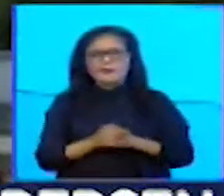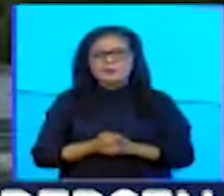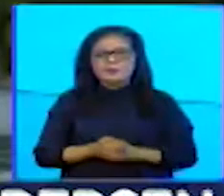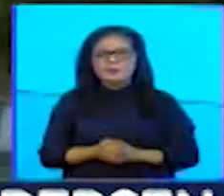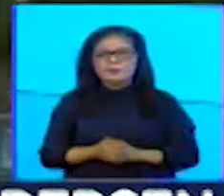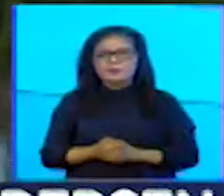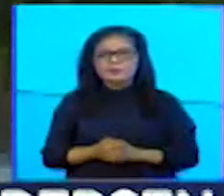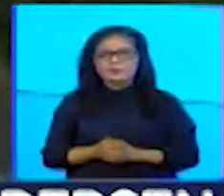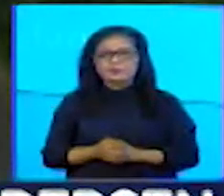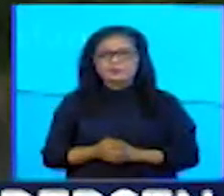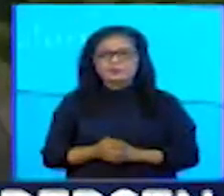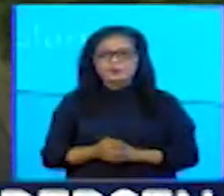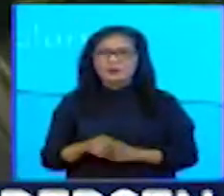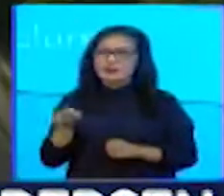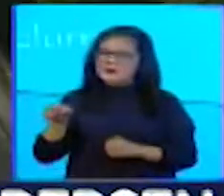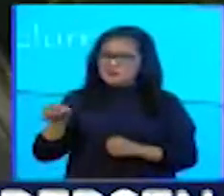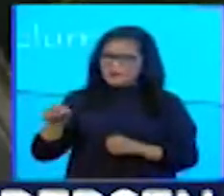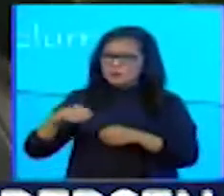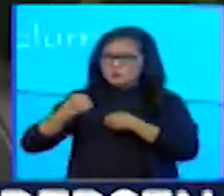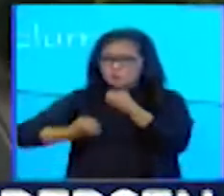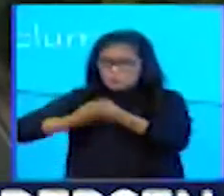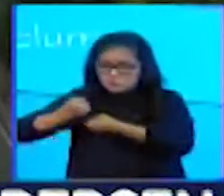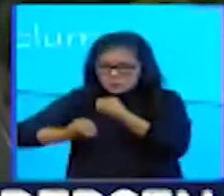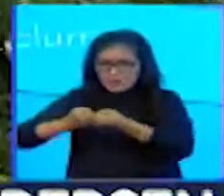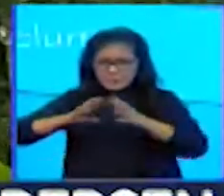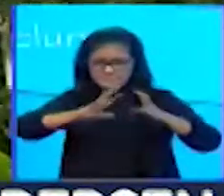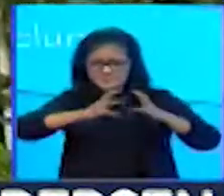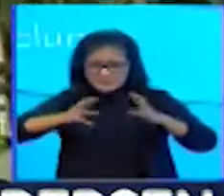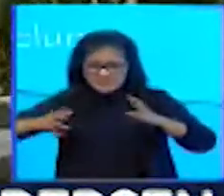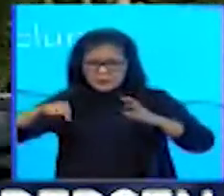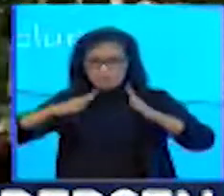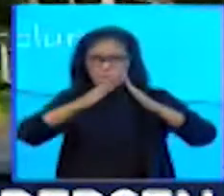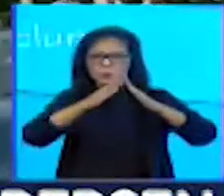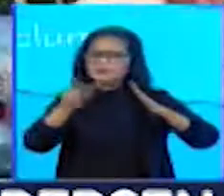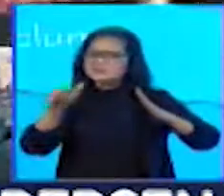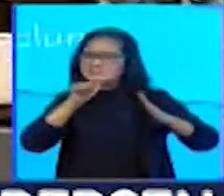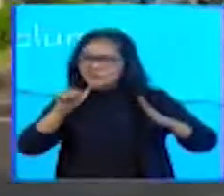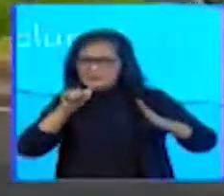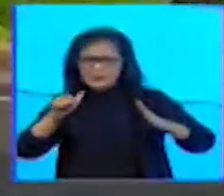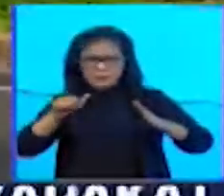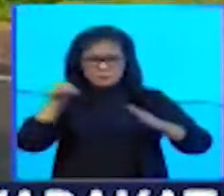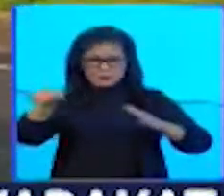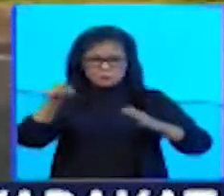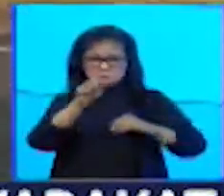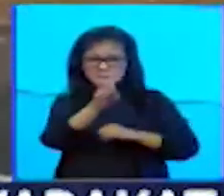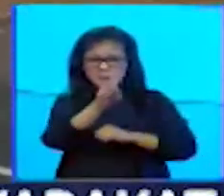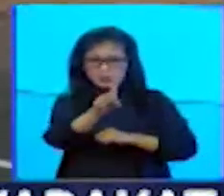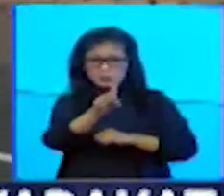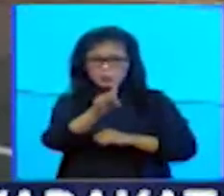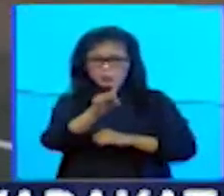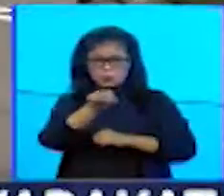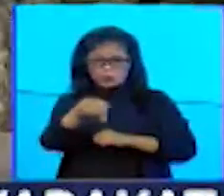ini menjadi rumah bagi 7.451 pabrik yang berkontribusi 700 triliun rupiah pada PDB dan